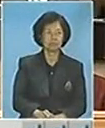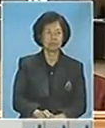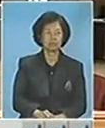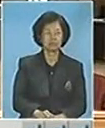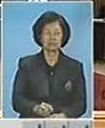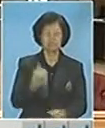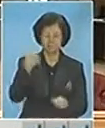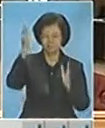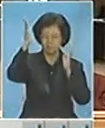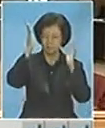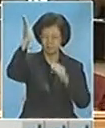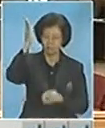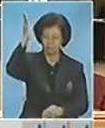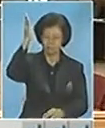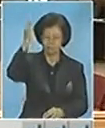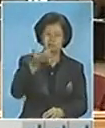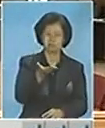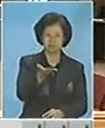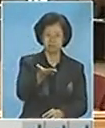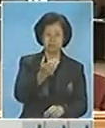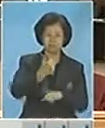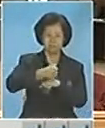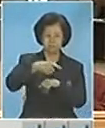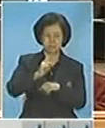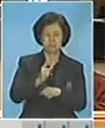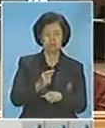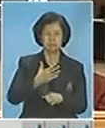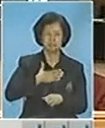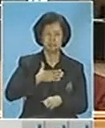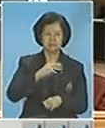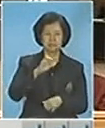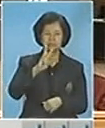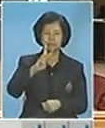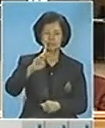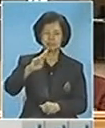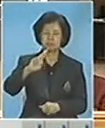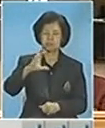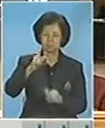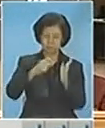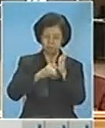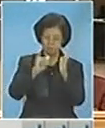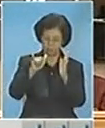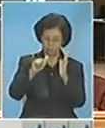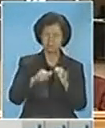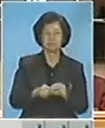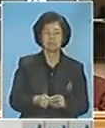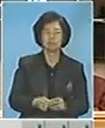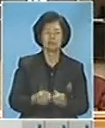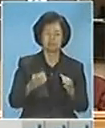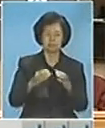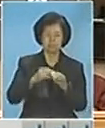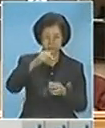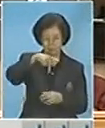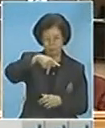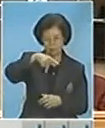มีผู้ประท้วงแล้วเชิญครับ ท่านที่เคารพกระผมวรชัยเหมะเพื่อไทยสมุทรปราการครับท่านประธ